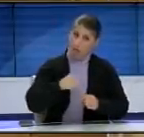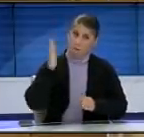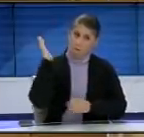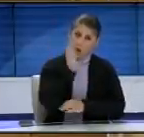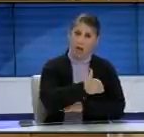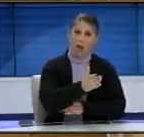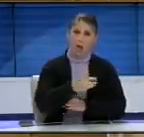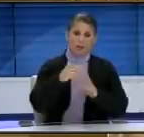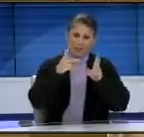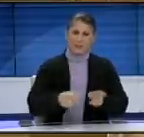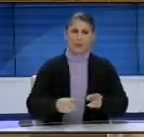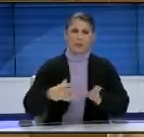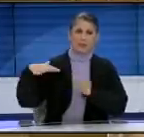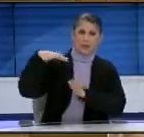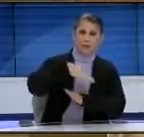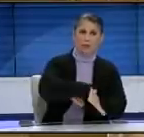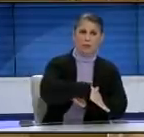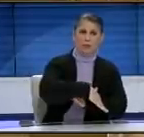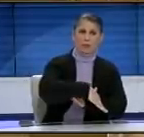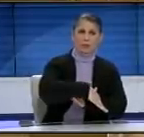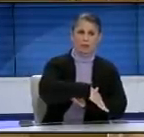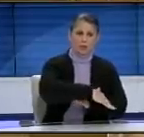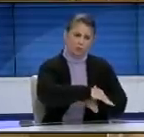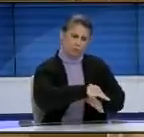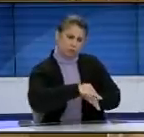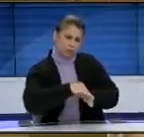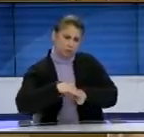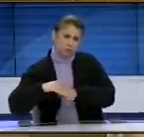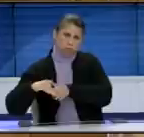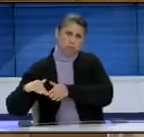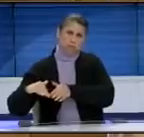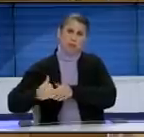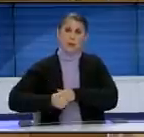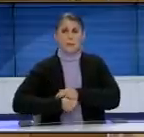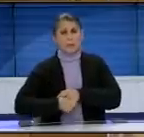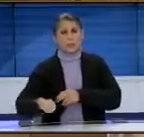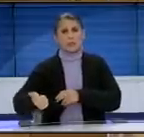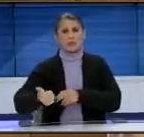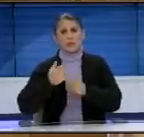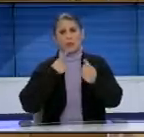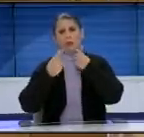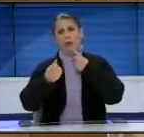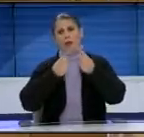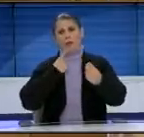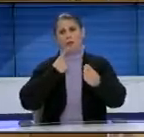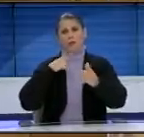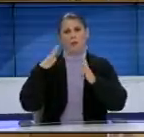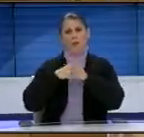την εισβολή της και να επανέλθει στον δρόμο της διπλωματίας.